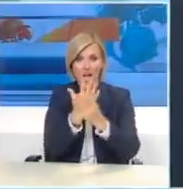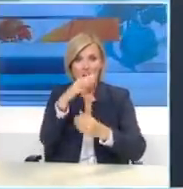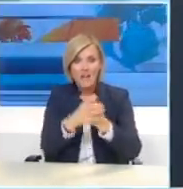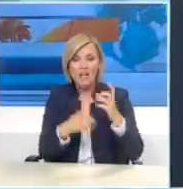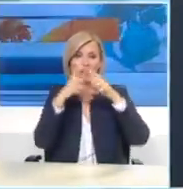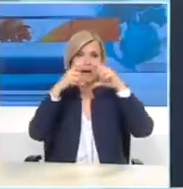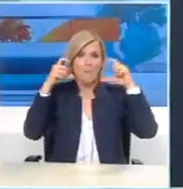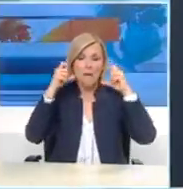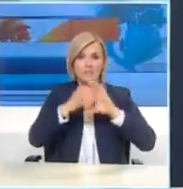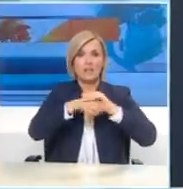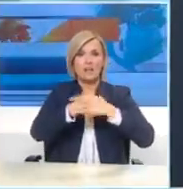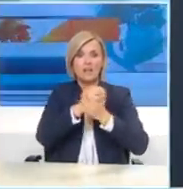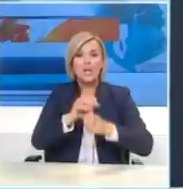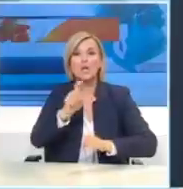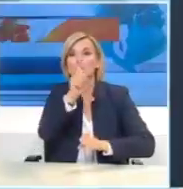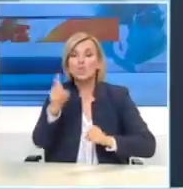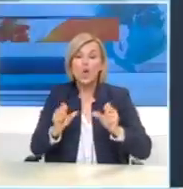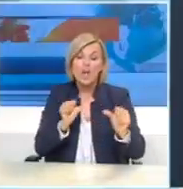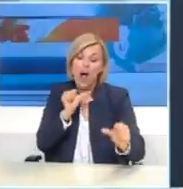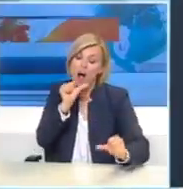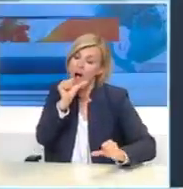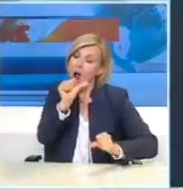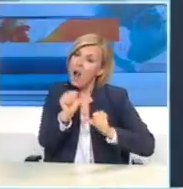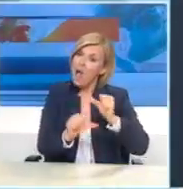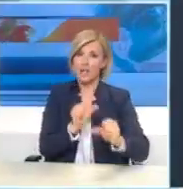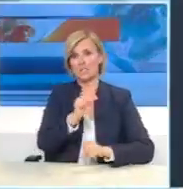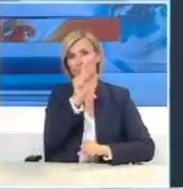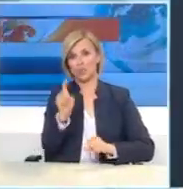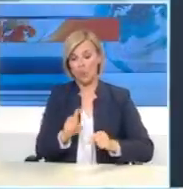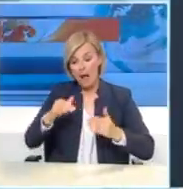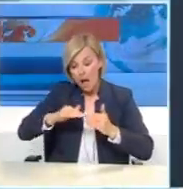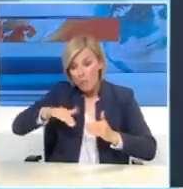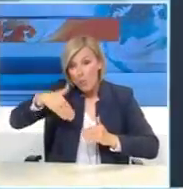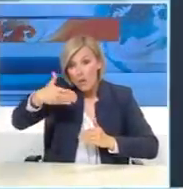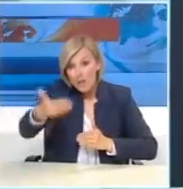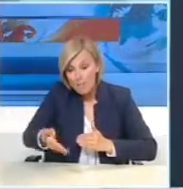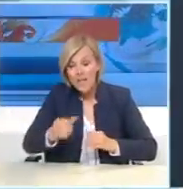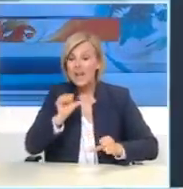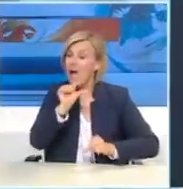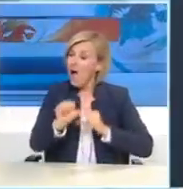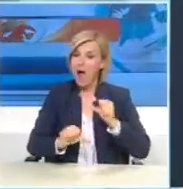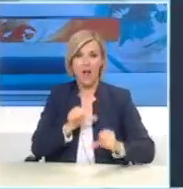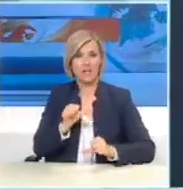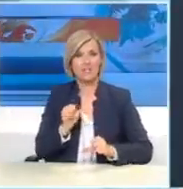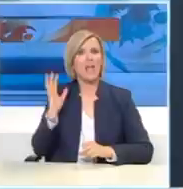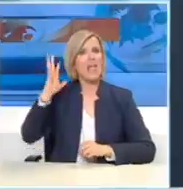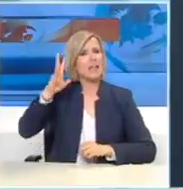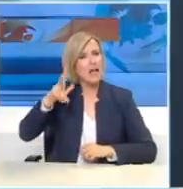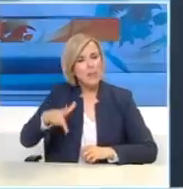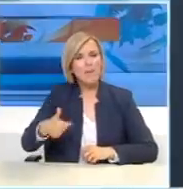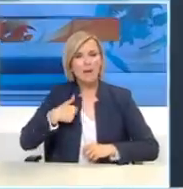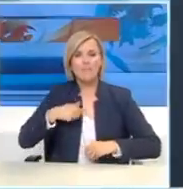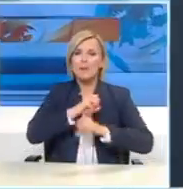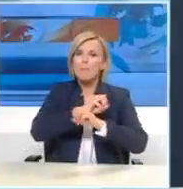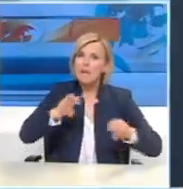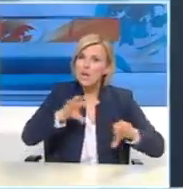μάθουμε να ζούμε αλλιώς, με πρώτο μέλημα την προστασία της υγείας της δικής μας και των συνανθρώπων μας. Καθημερινά ακούτε πληροφορίες για το